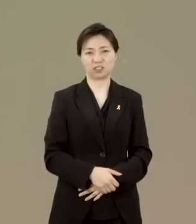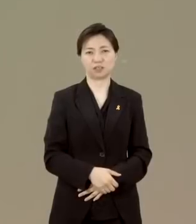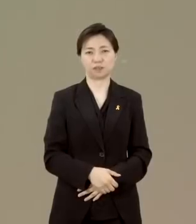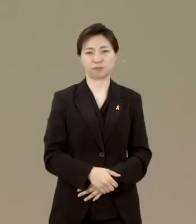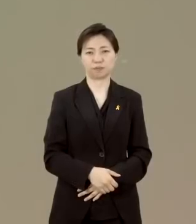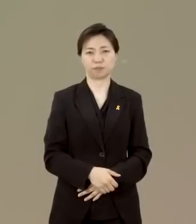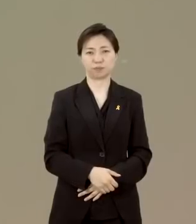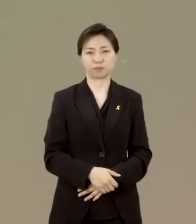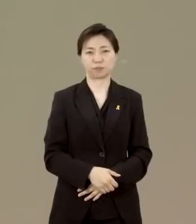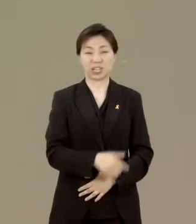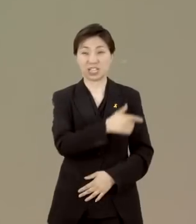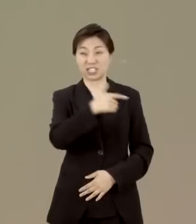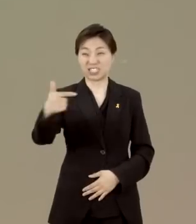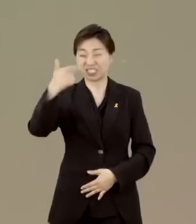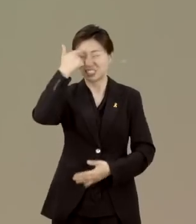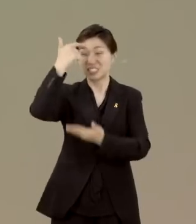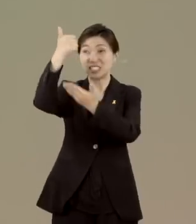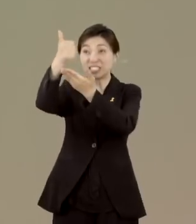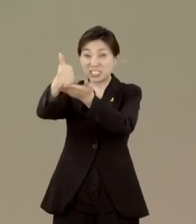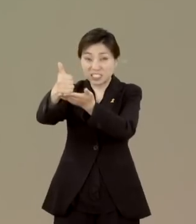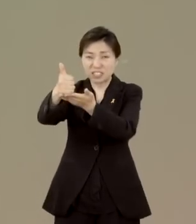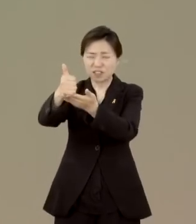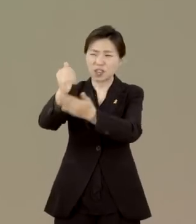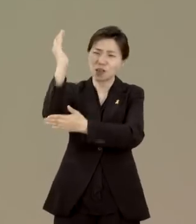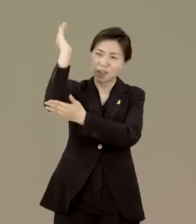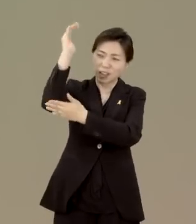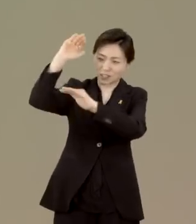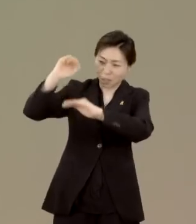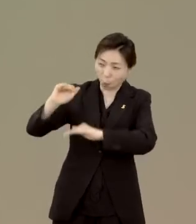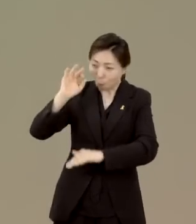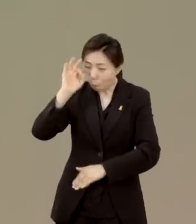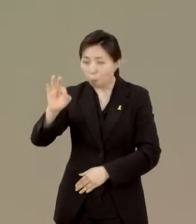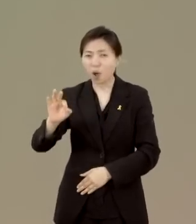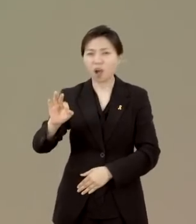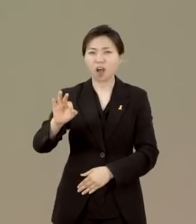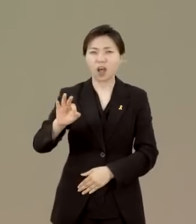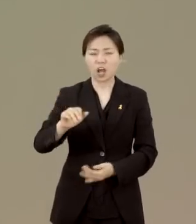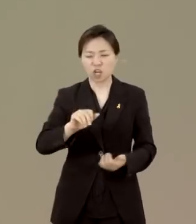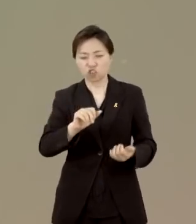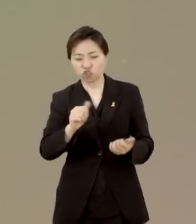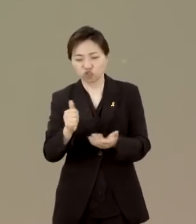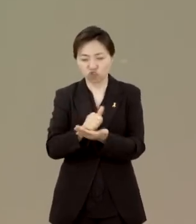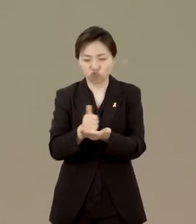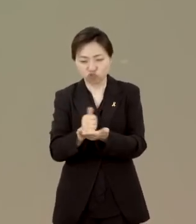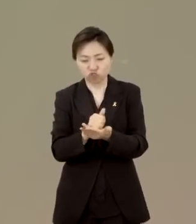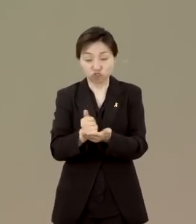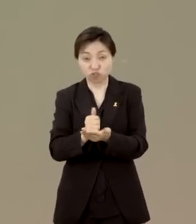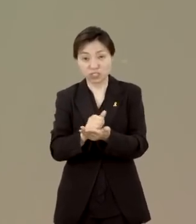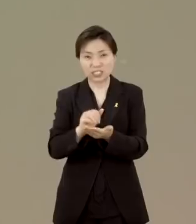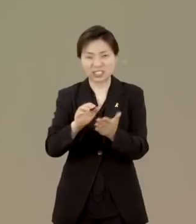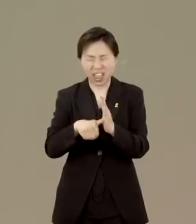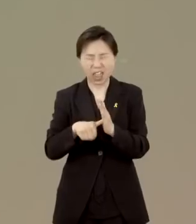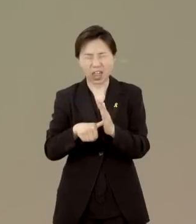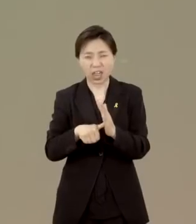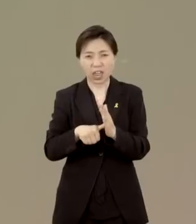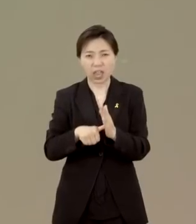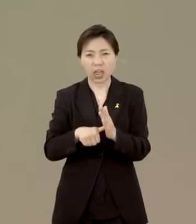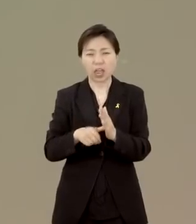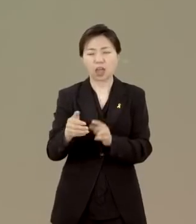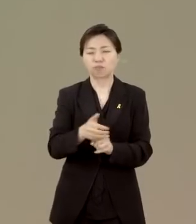큰 스님들 법문에 보면 죽는 순간에 염불하면서 죽으면 적어도 극락세게 태어나가나 적어도